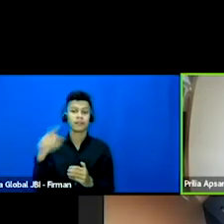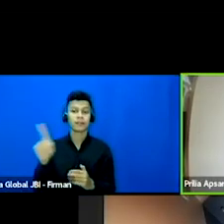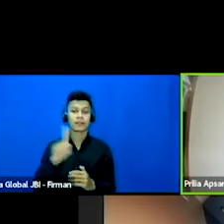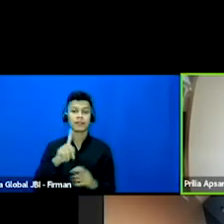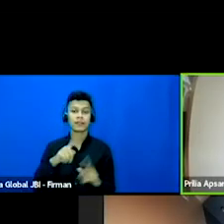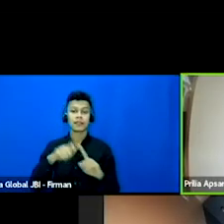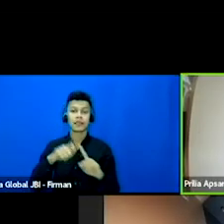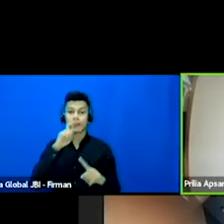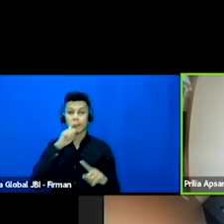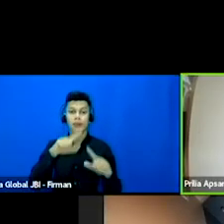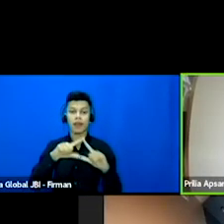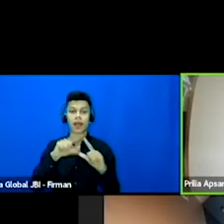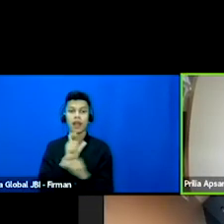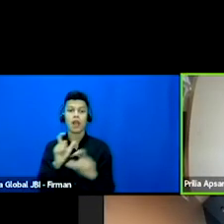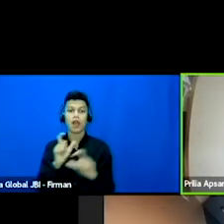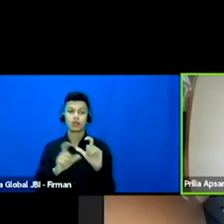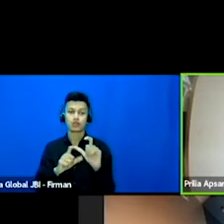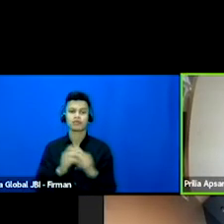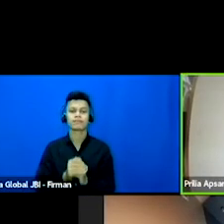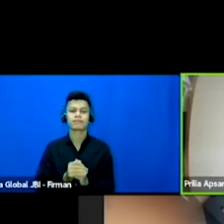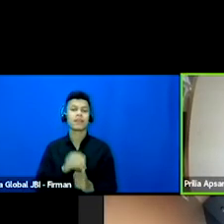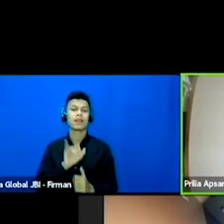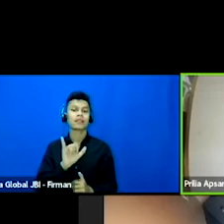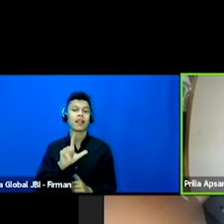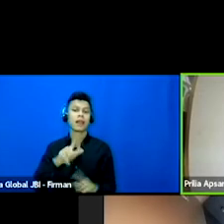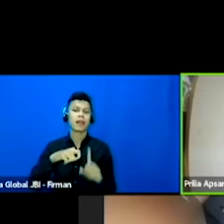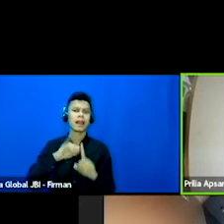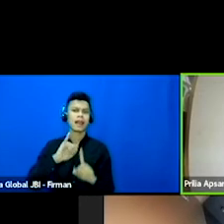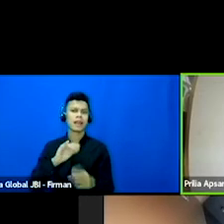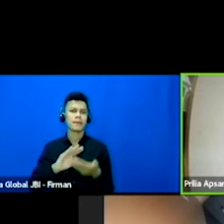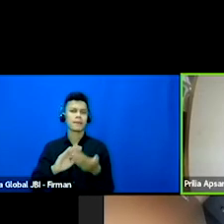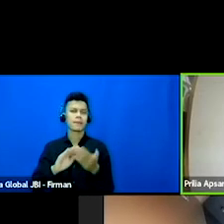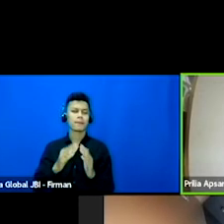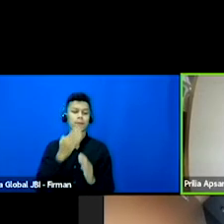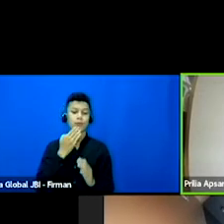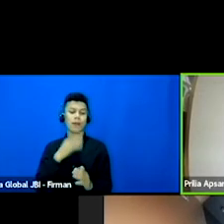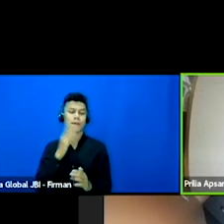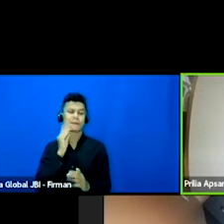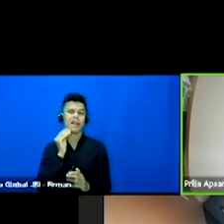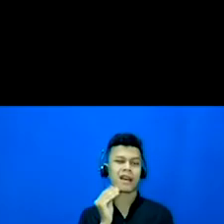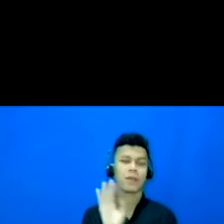dari bapak Agus Apakah Yellowcard YLKI kemudian pernah berpengalaman